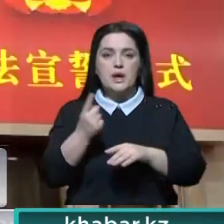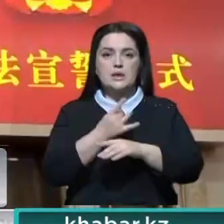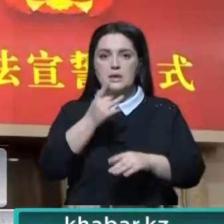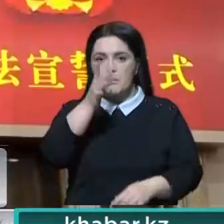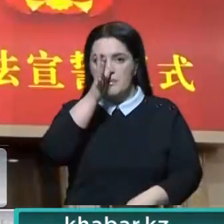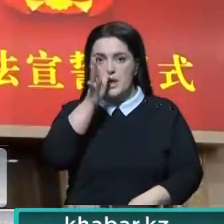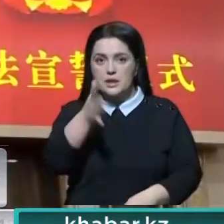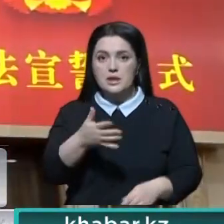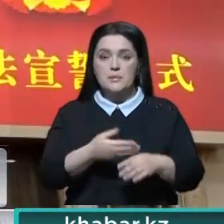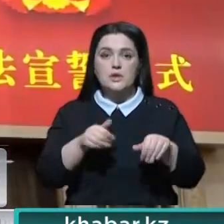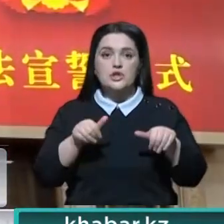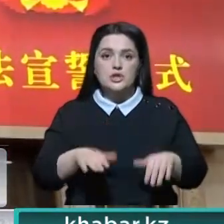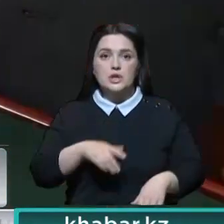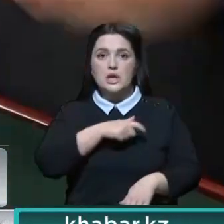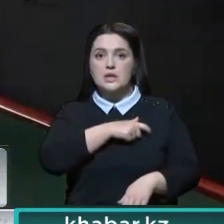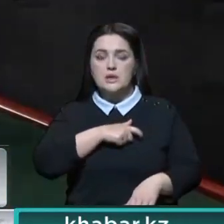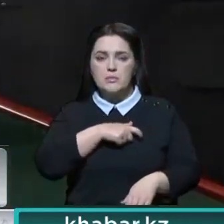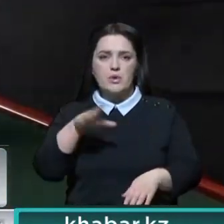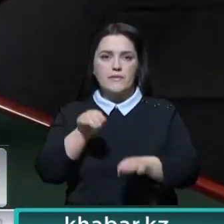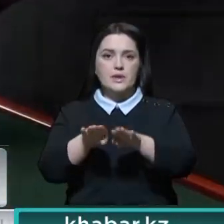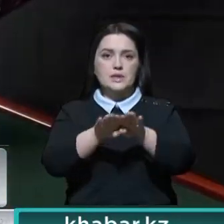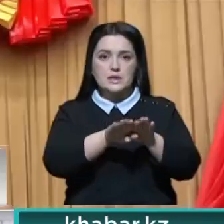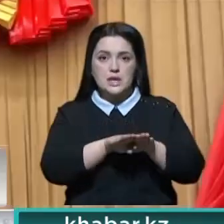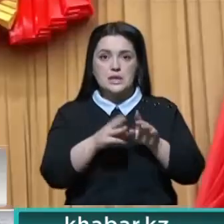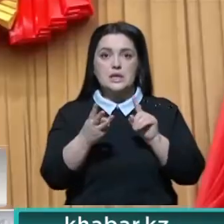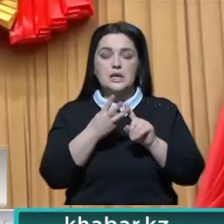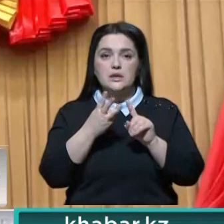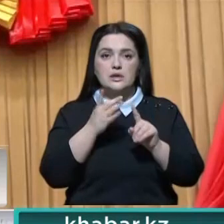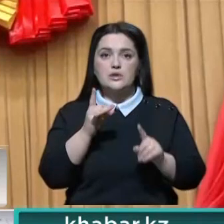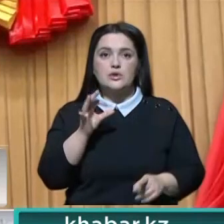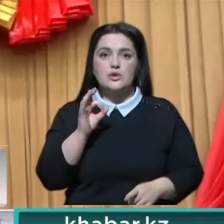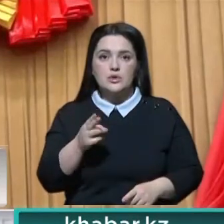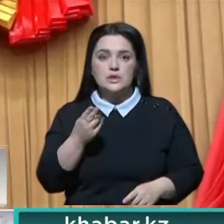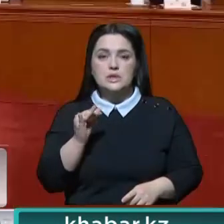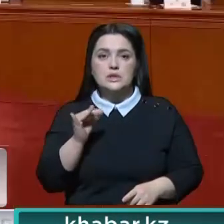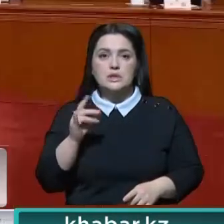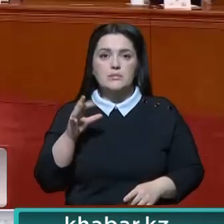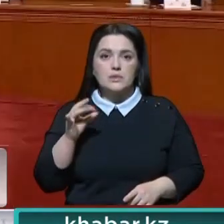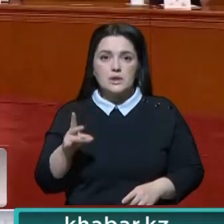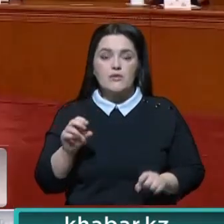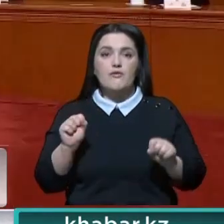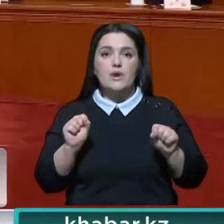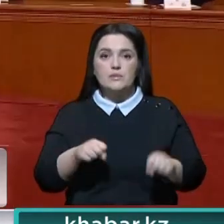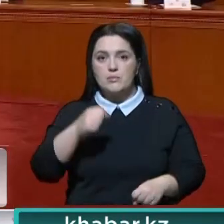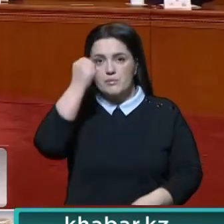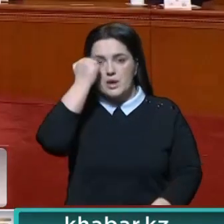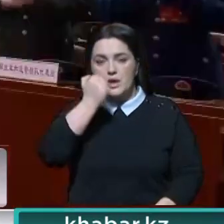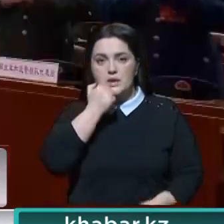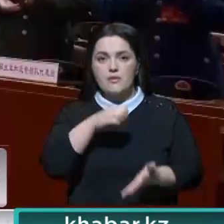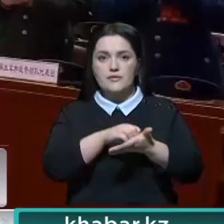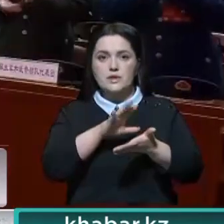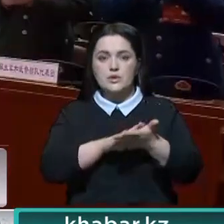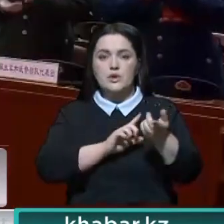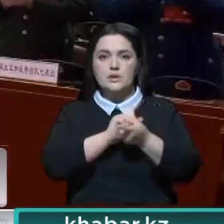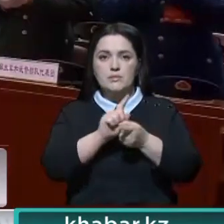парламента раз в 5 лет. Решение депутаты приняли единогласно. Третий срок Си Цзиньпина стал возможен благодаря внесенным изменениям